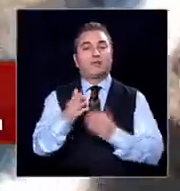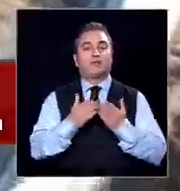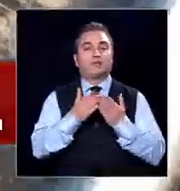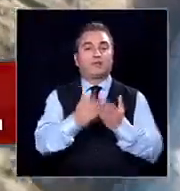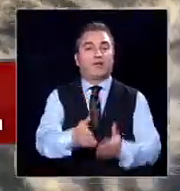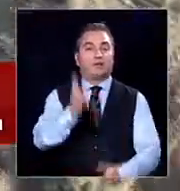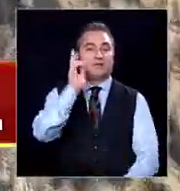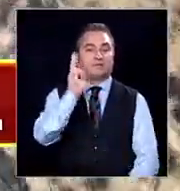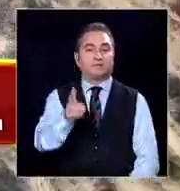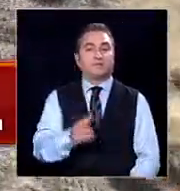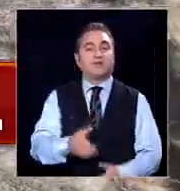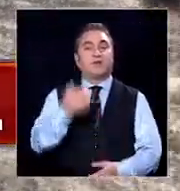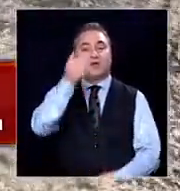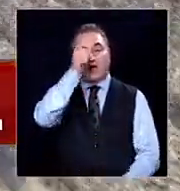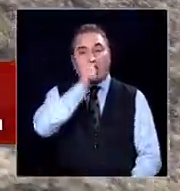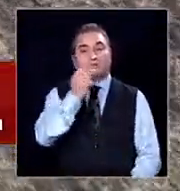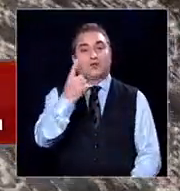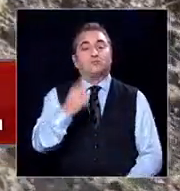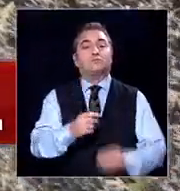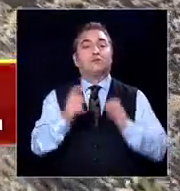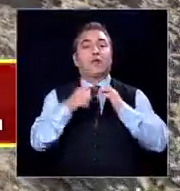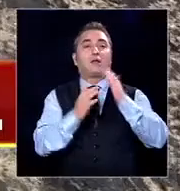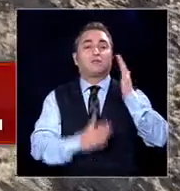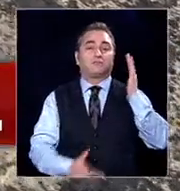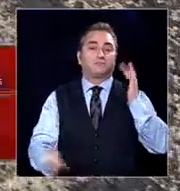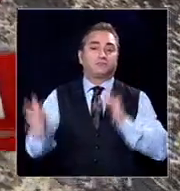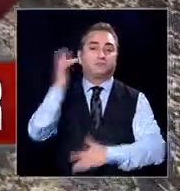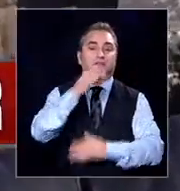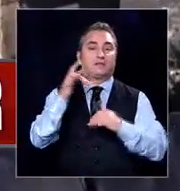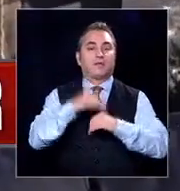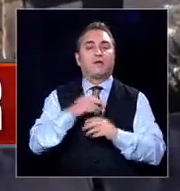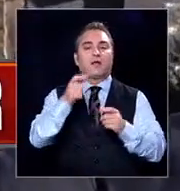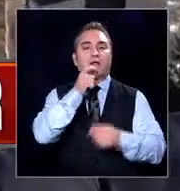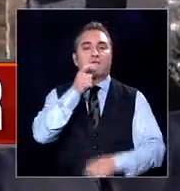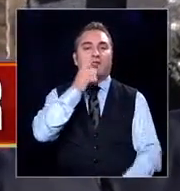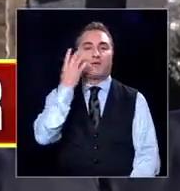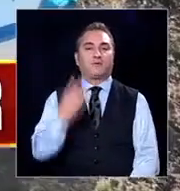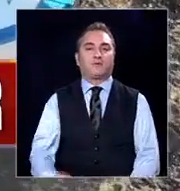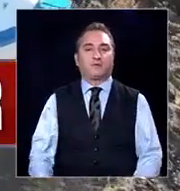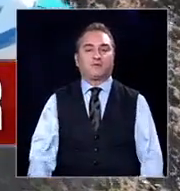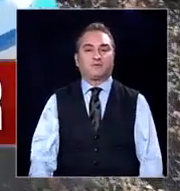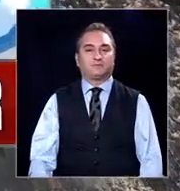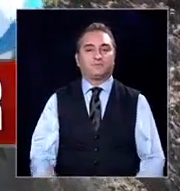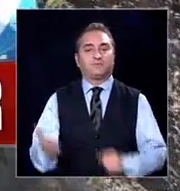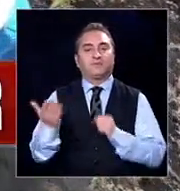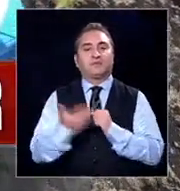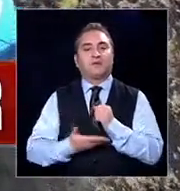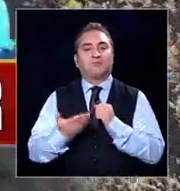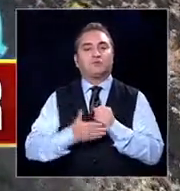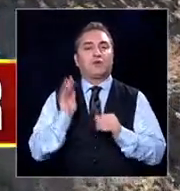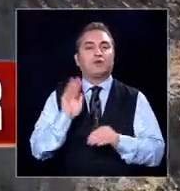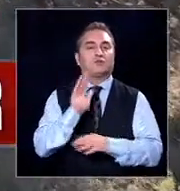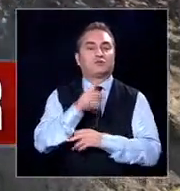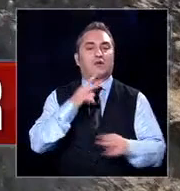teknesiydi. Şimdi 661 rakımlı tepede kafe oldu. Hayal ettik, gerçekleştirdik. Trabzon'da yaşayan